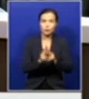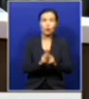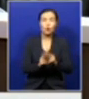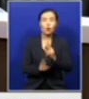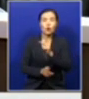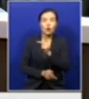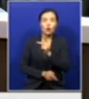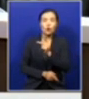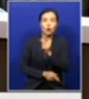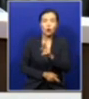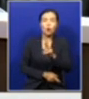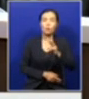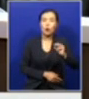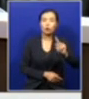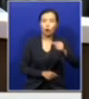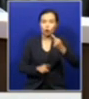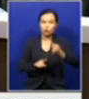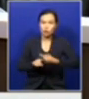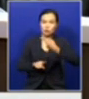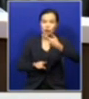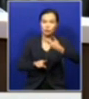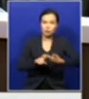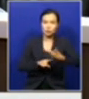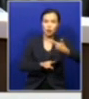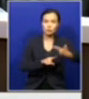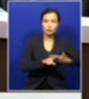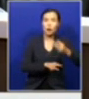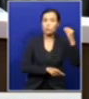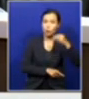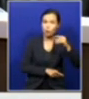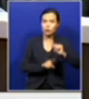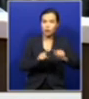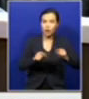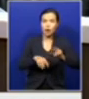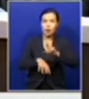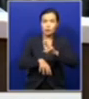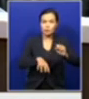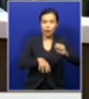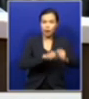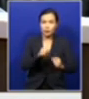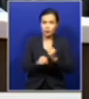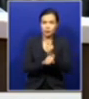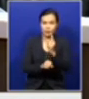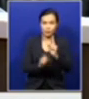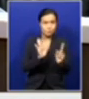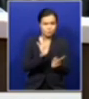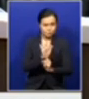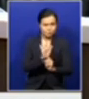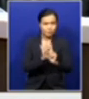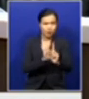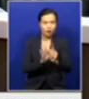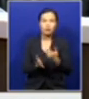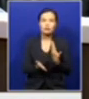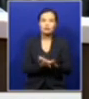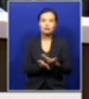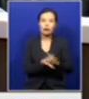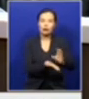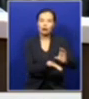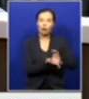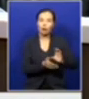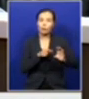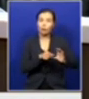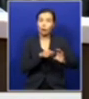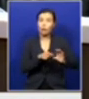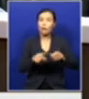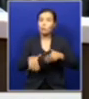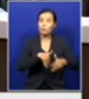ทุก3 เดือนแต่ให้รายงานต่อสภาแค่ปีละครั้งค่ะสรุปเงินก้อนนี้เป็นเงินของประช